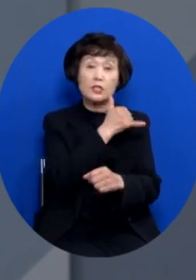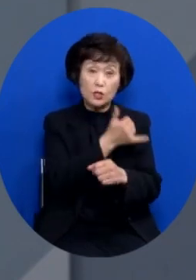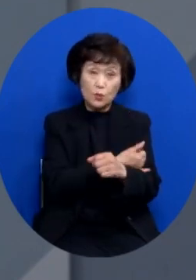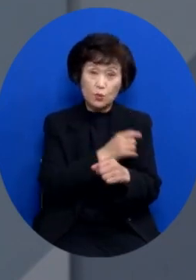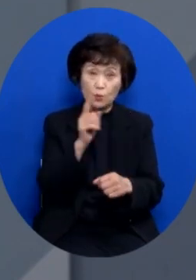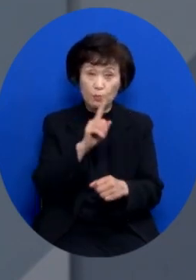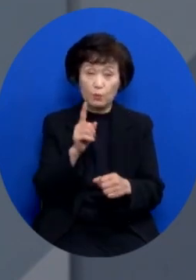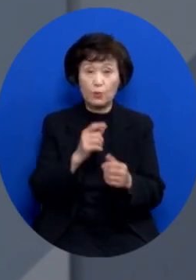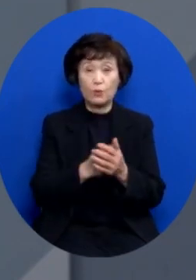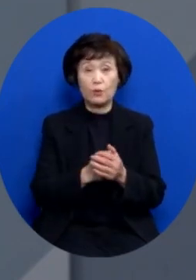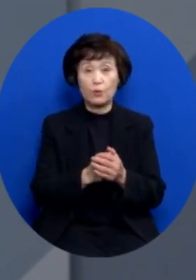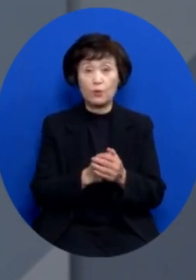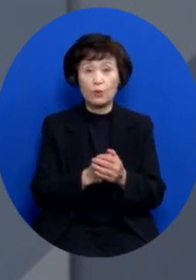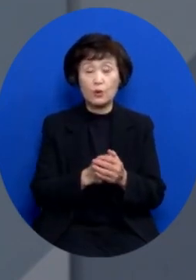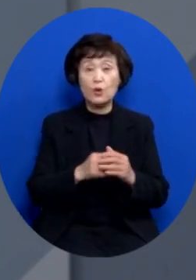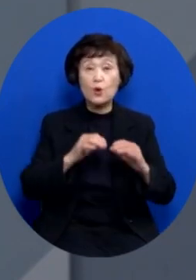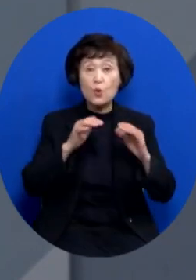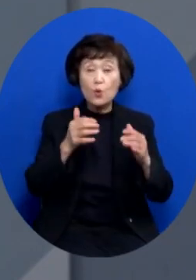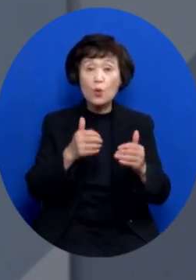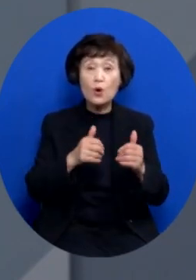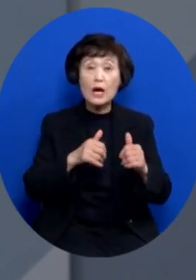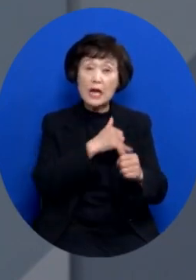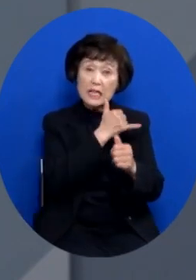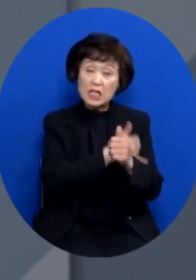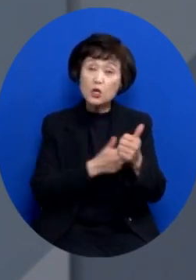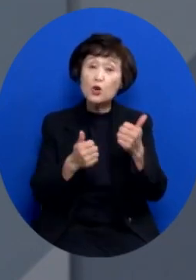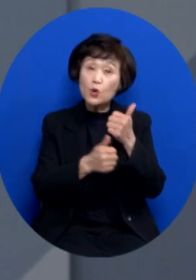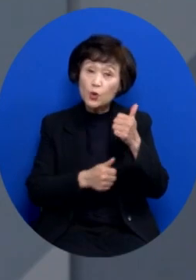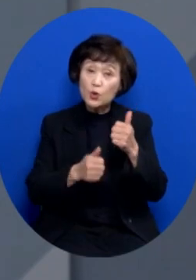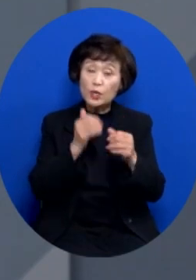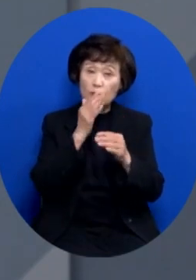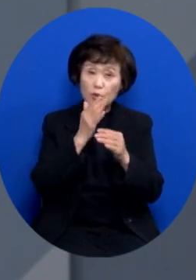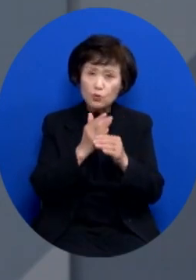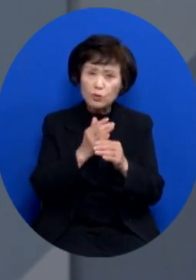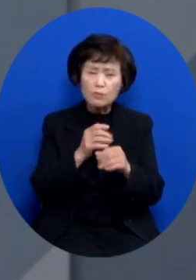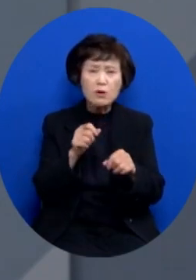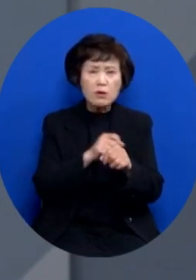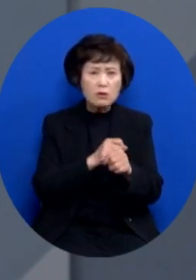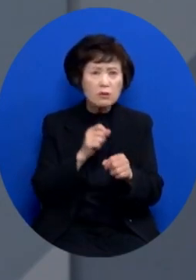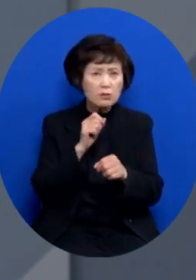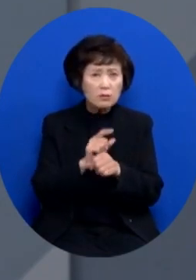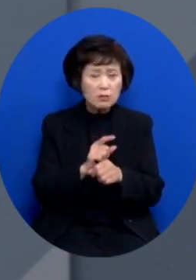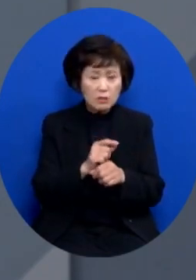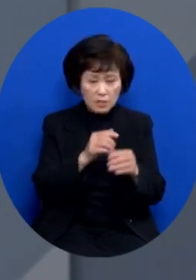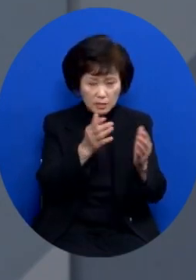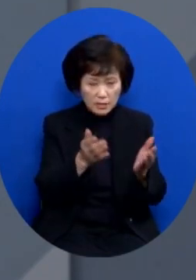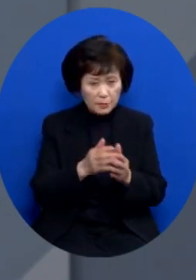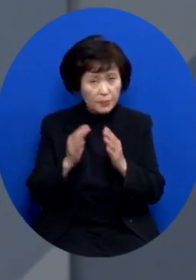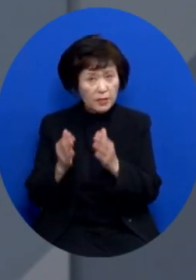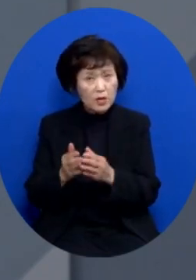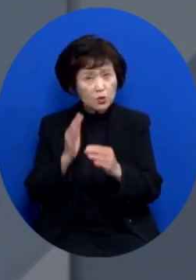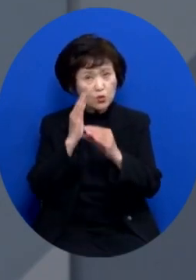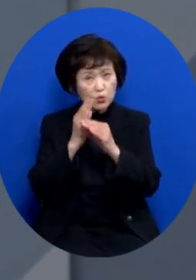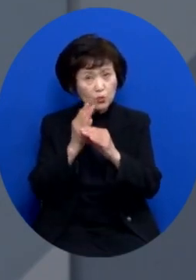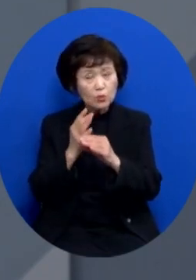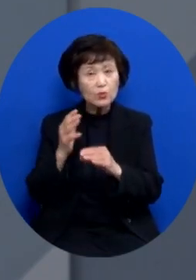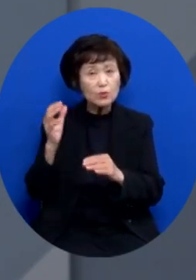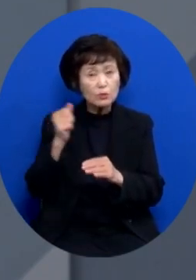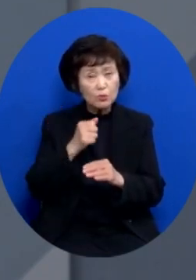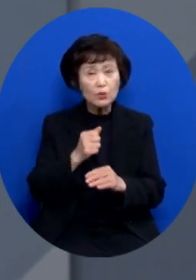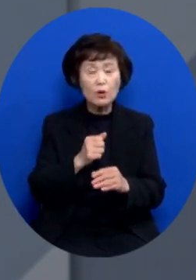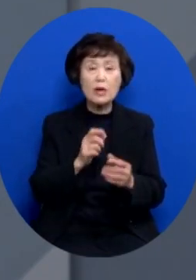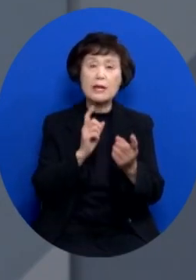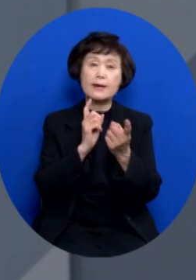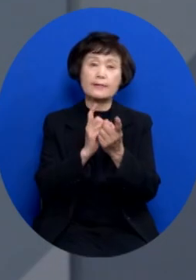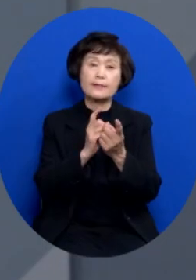전에 설명드렸듯이 국가인권위원회를 중심으로 어떤 특정 집단과 어떤 소수자 집단을 중심으로 이것을